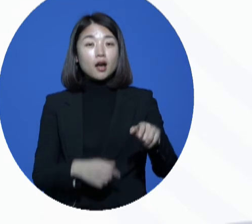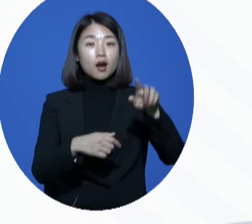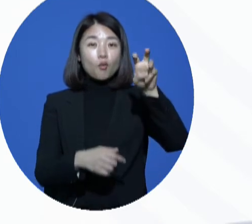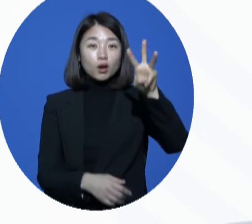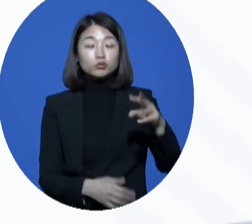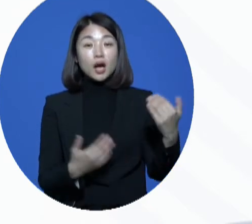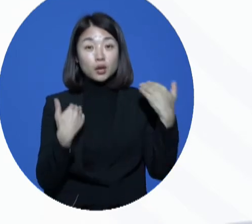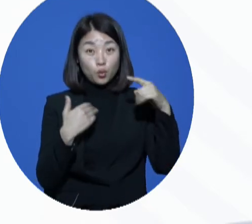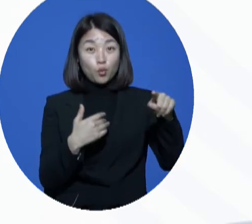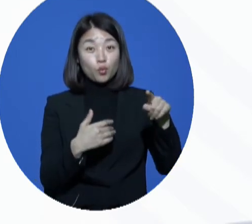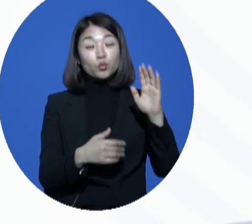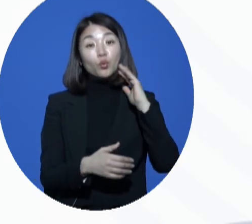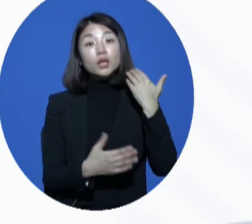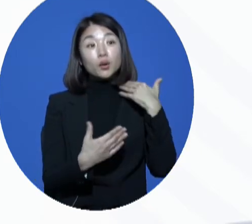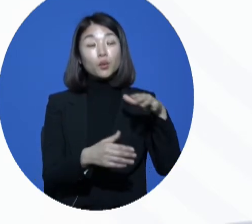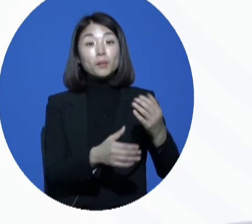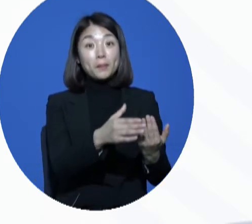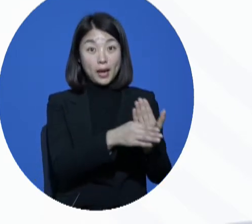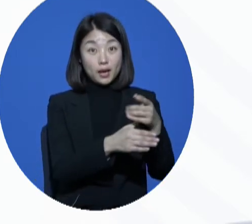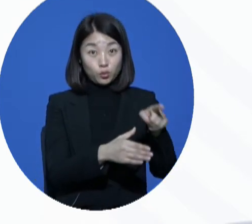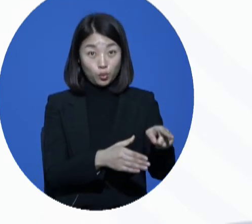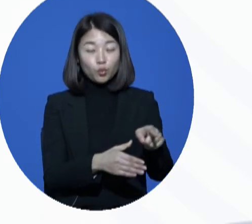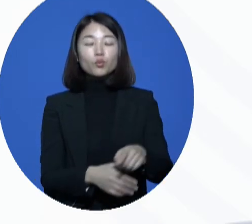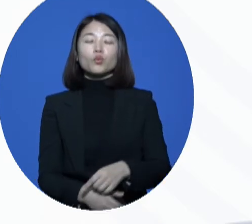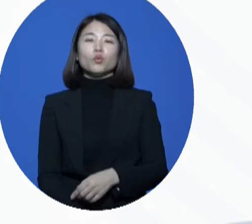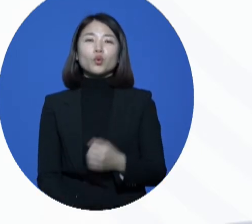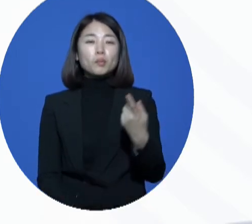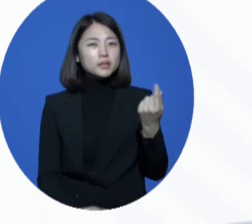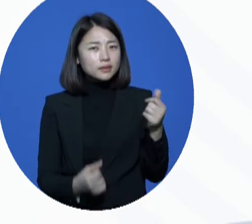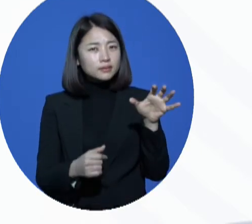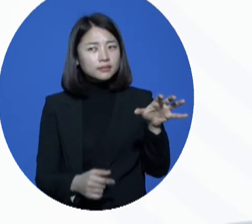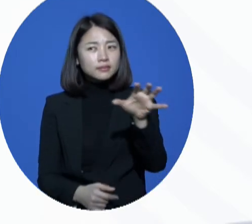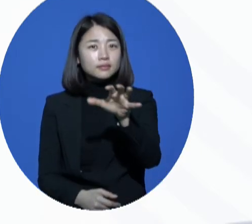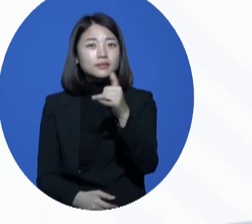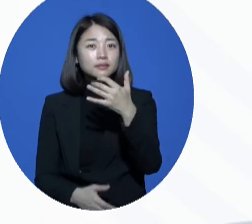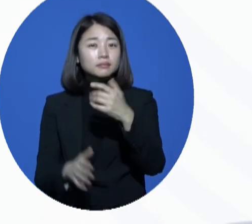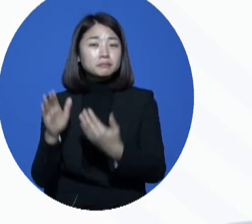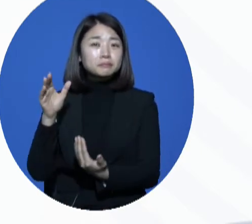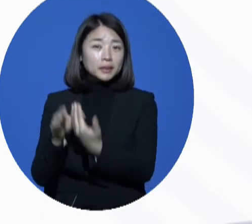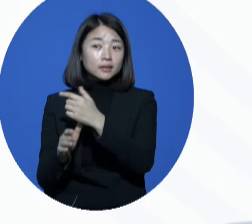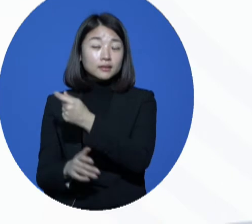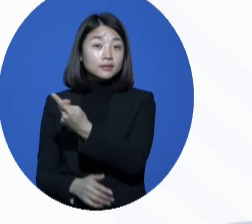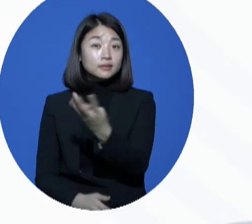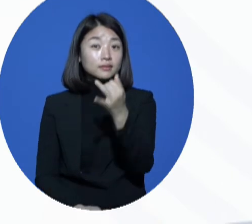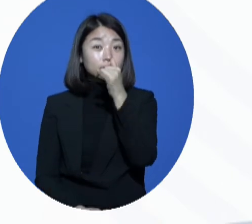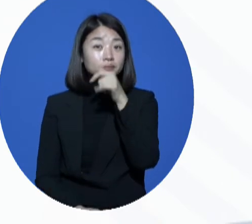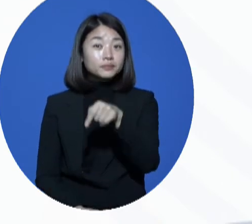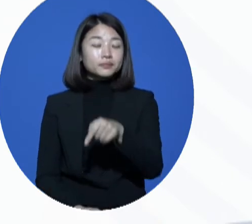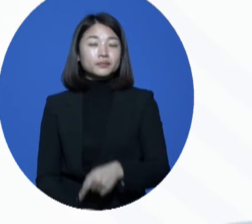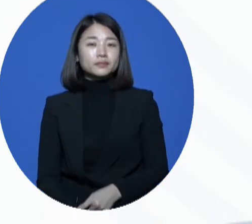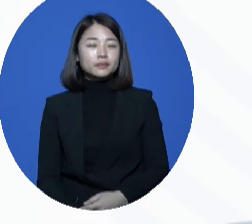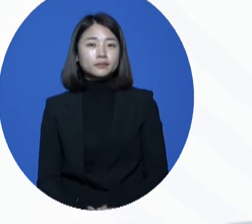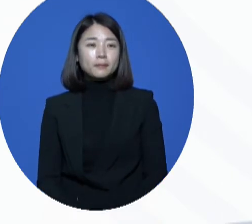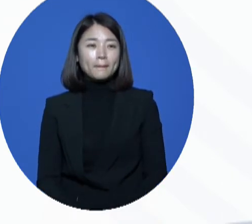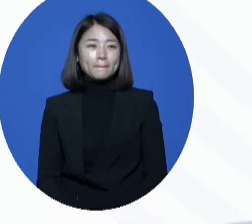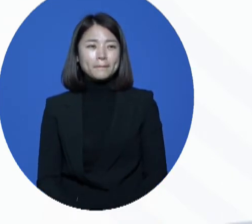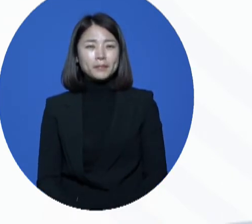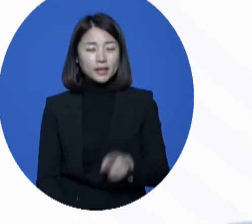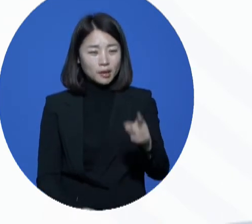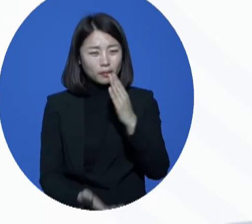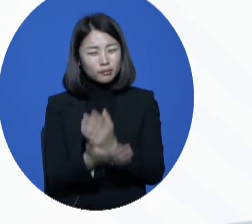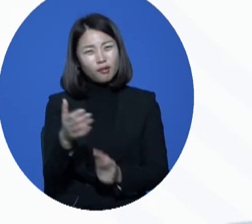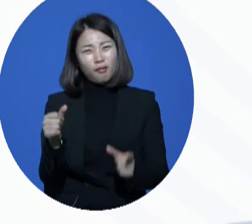또 서울판 도가니라고 하는 인강원 사건 등 해서요. 사실 언급되지 않은 시설의 인권 침해 사건들은 또 무수히